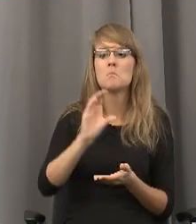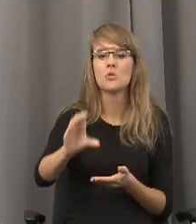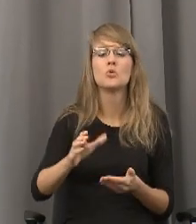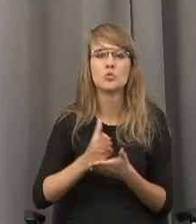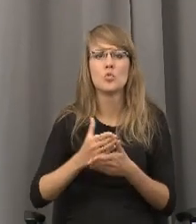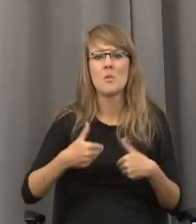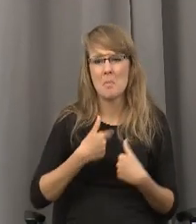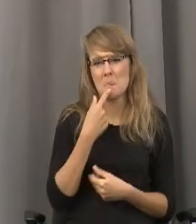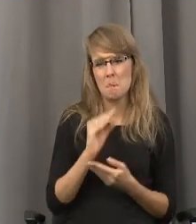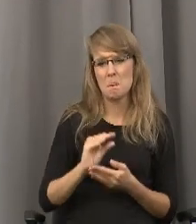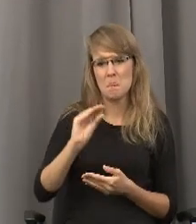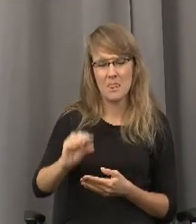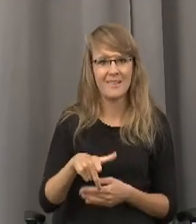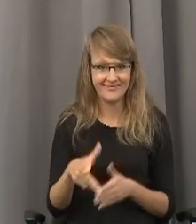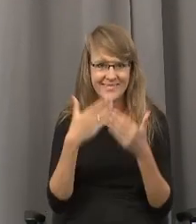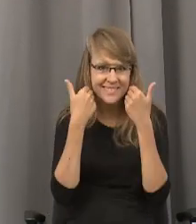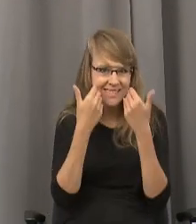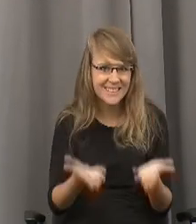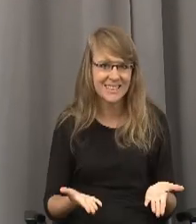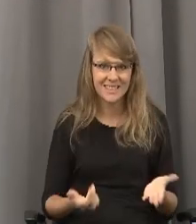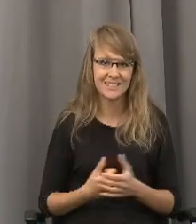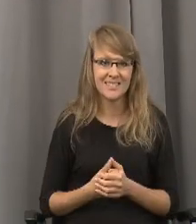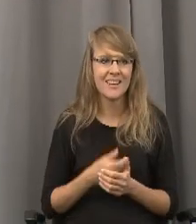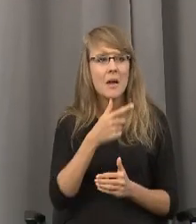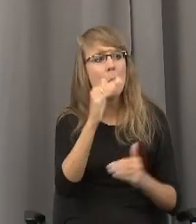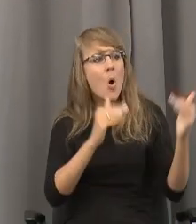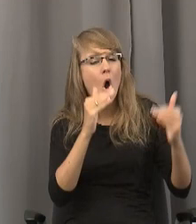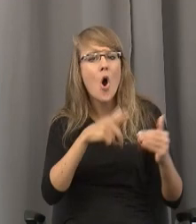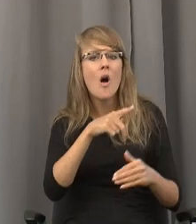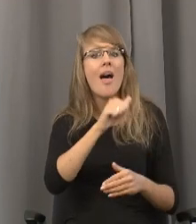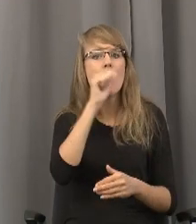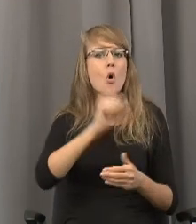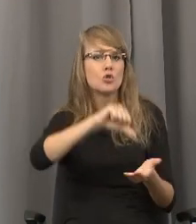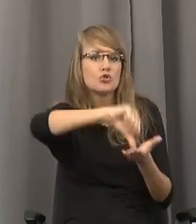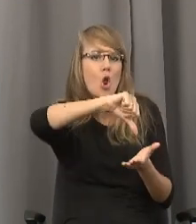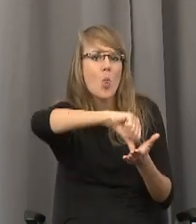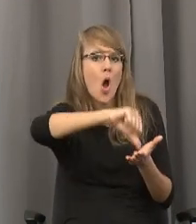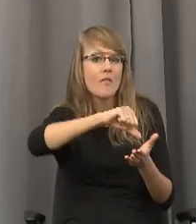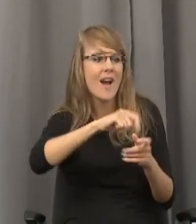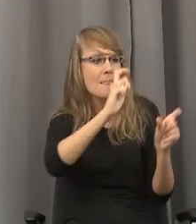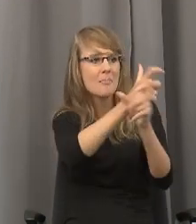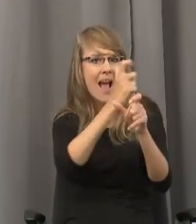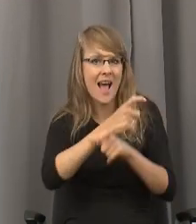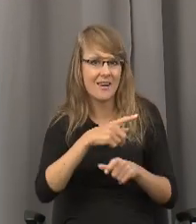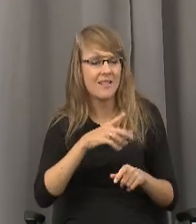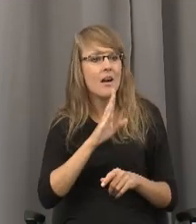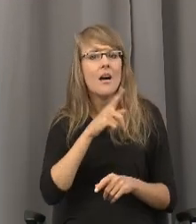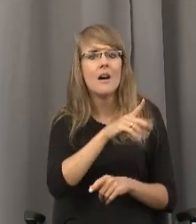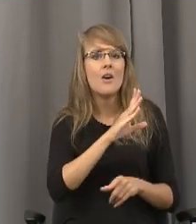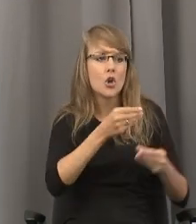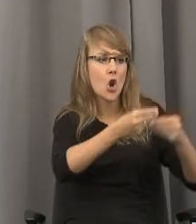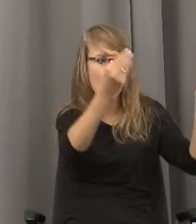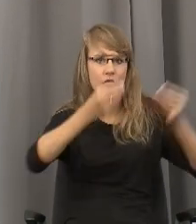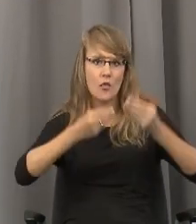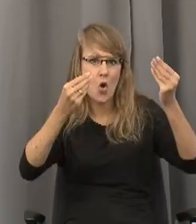na żenująco niskim poziomie, nawet w kontekście państw Europy Środkowej, czyli państw, które są na podobnym rozwoju